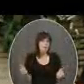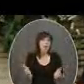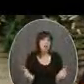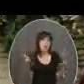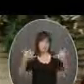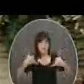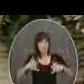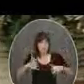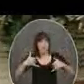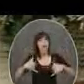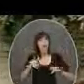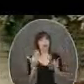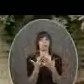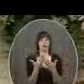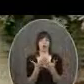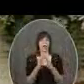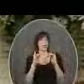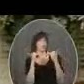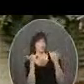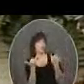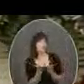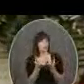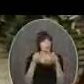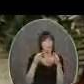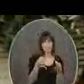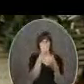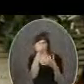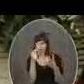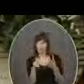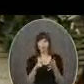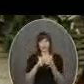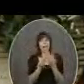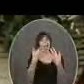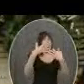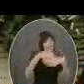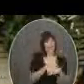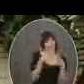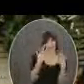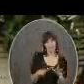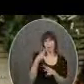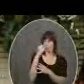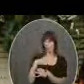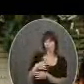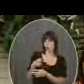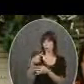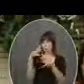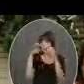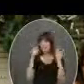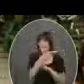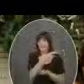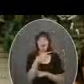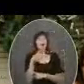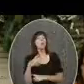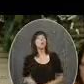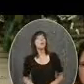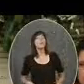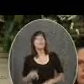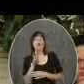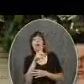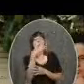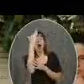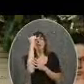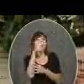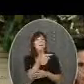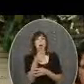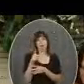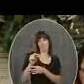persévérance scolaire. Toutes ces mesures sont donc intégrées. M. le Président, le député de Bordua ne se rappelle pas que nous diminuons